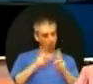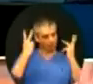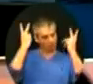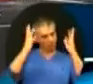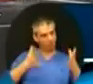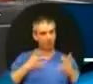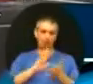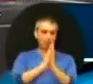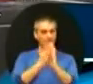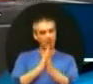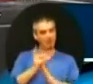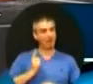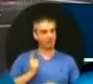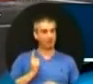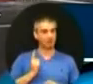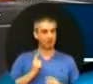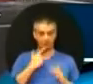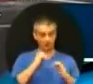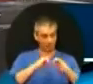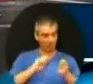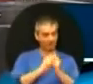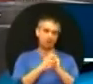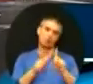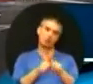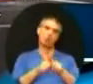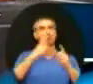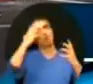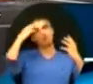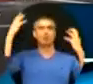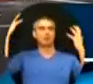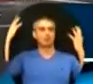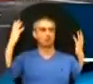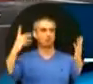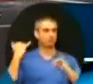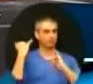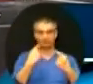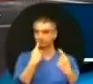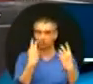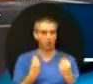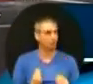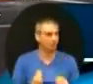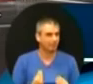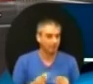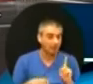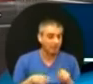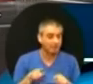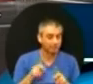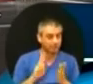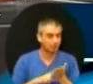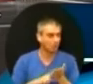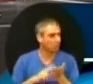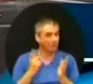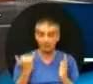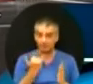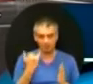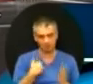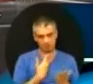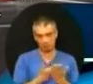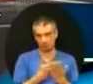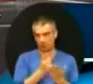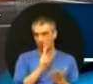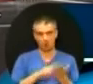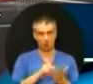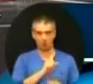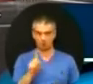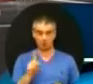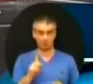ימינו, זה הפרטה. אמרת, הפרדה, רפורמה, כאילו אותה איזה גאון גדול, מביא איזה בשורה טובה. לפעמים זה נכון, אבל לרוב אני יכול להוכיח לך שזה לא